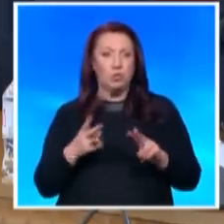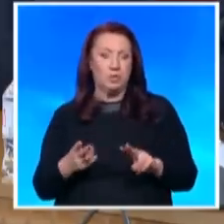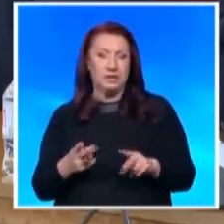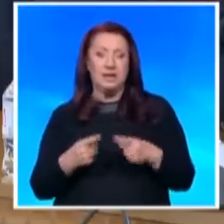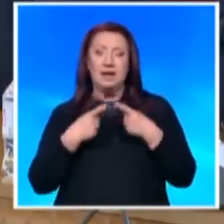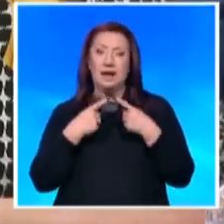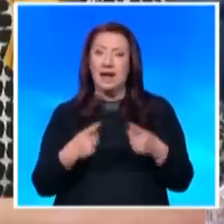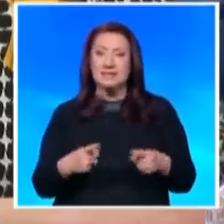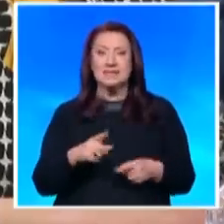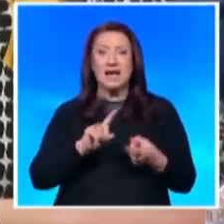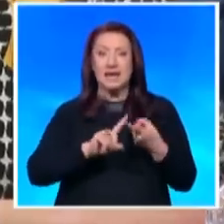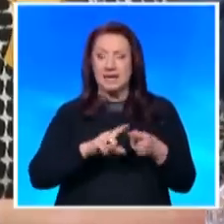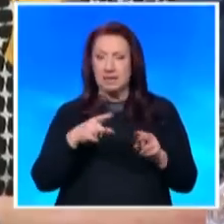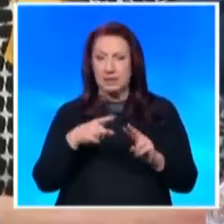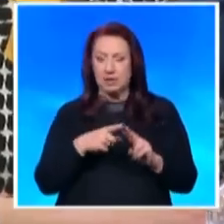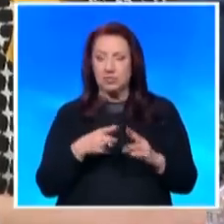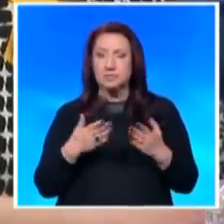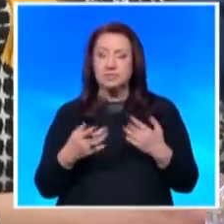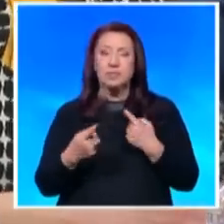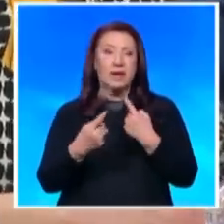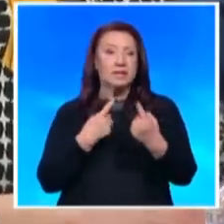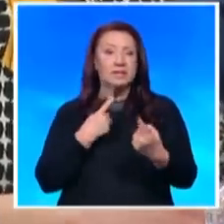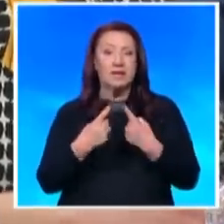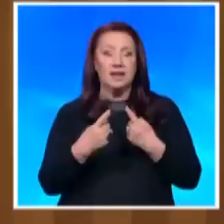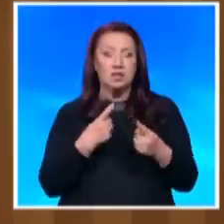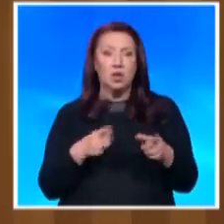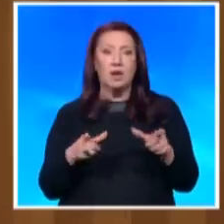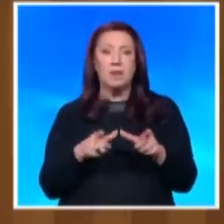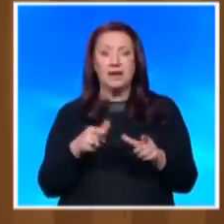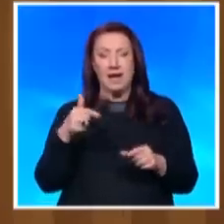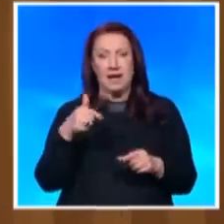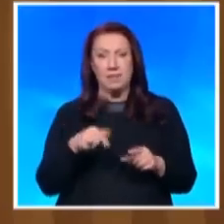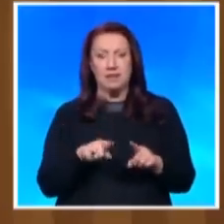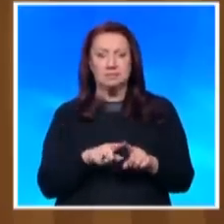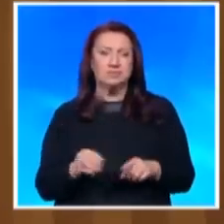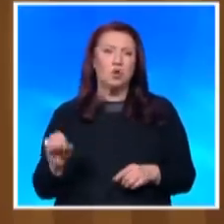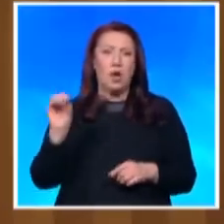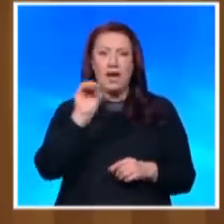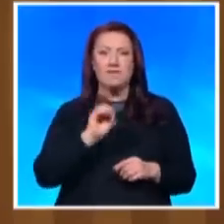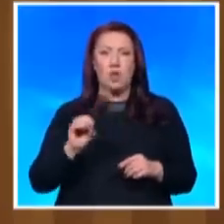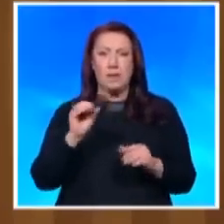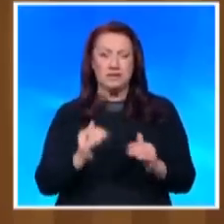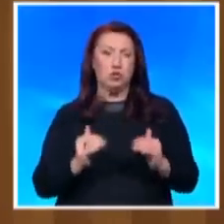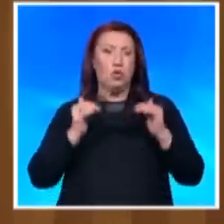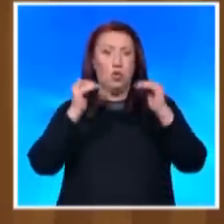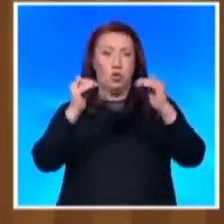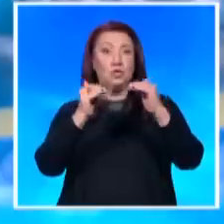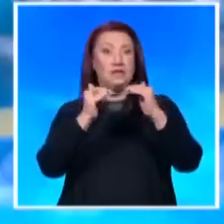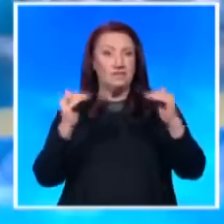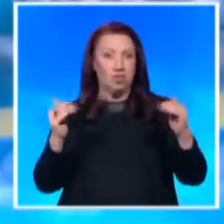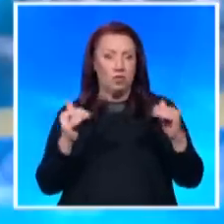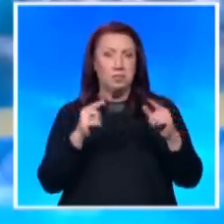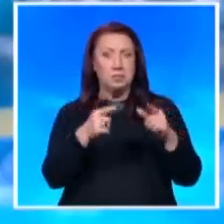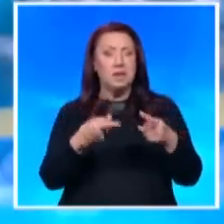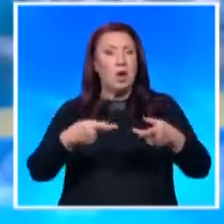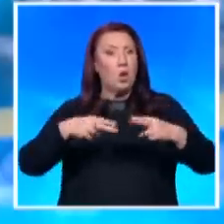Кирил Петков, защото диалогът с Мария Габриел се оказал на европейско ниво и тя отговаряла на въпросите им. За това. Колко би